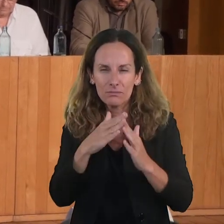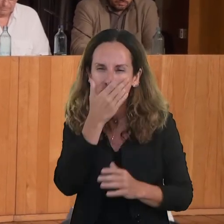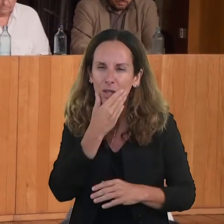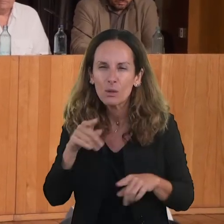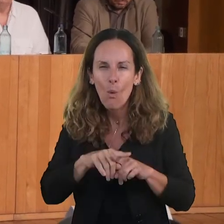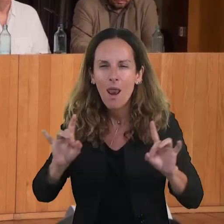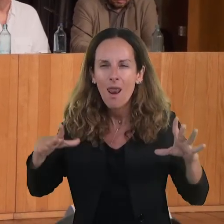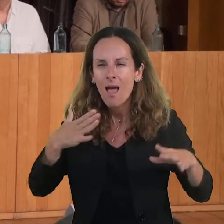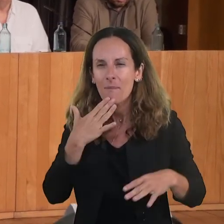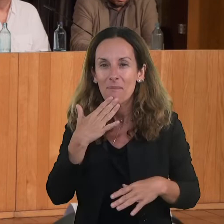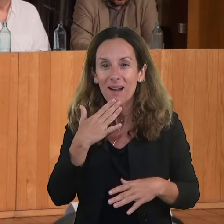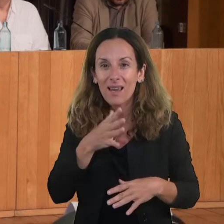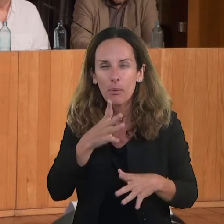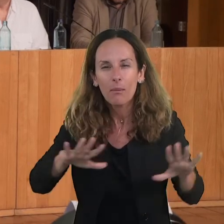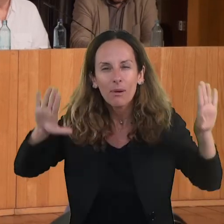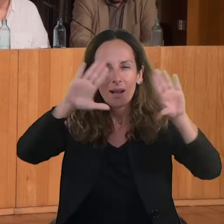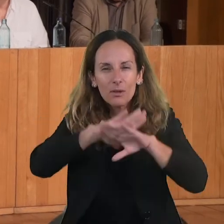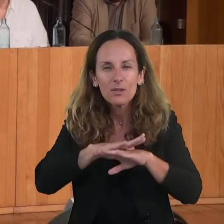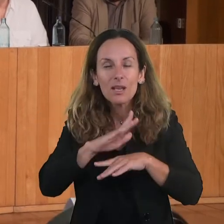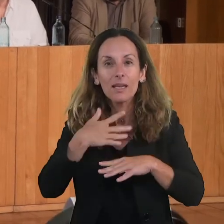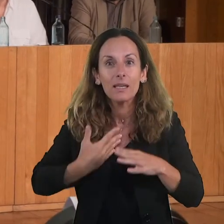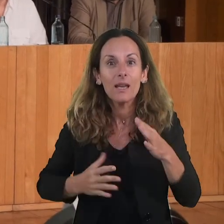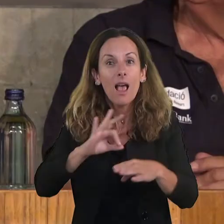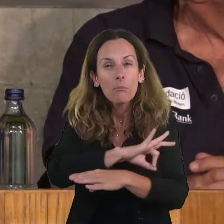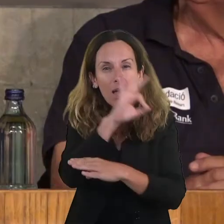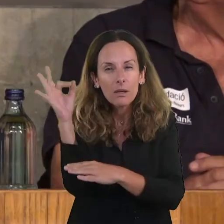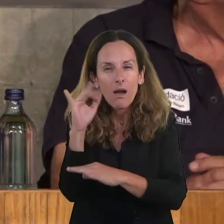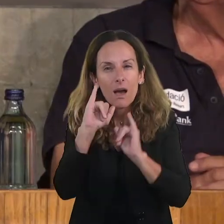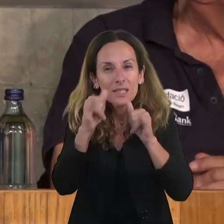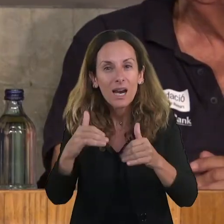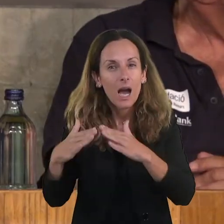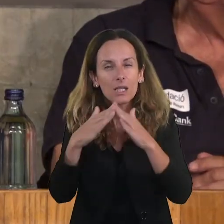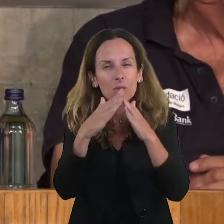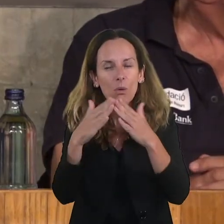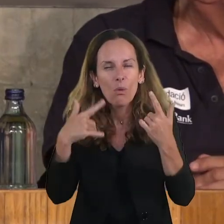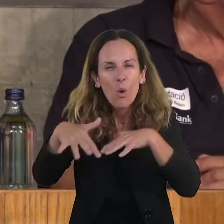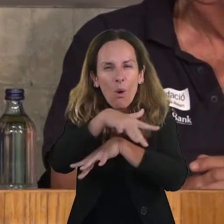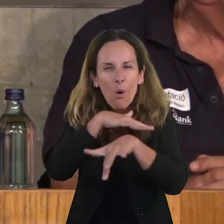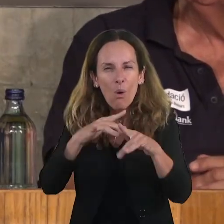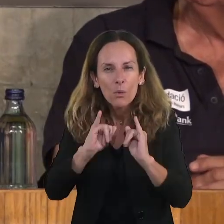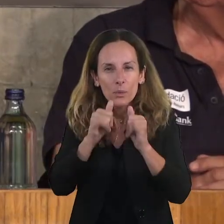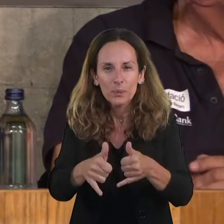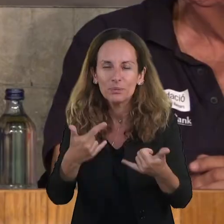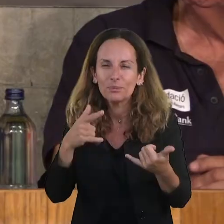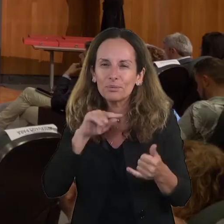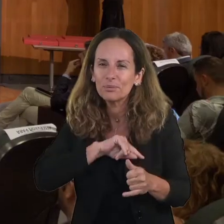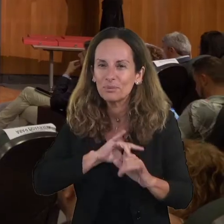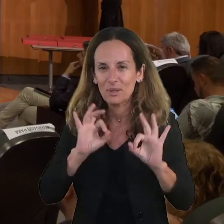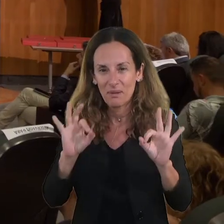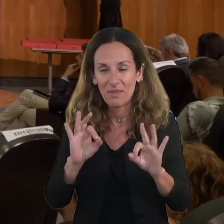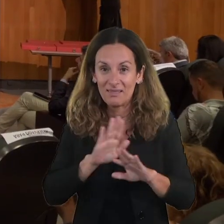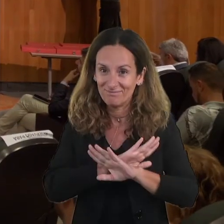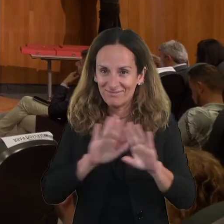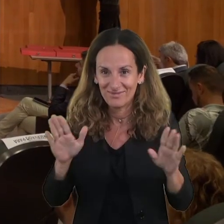fosques però que està tan il·luminat el camí és especial i arribar a la matinada de Lluc és especial i compartir-ho amb tanta gent. Per tant, només me queda dir